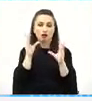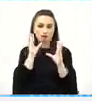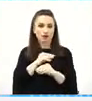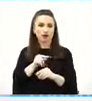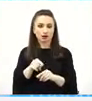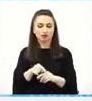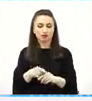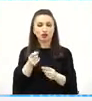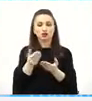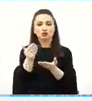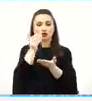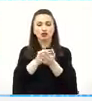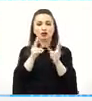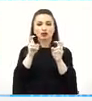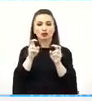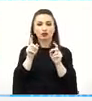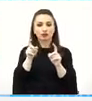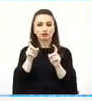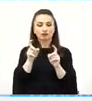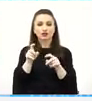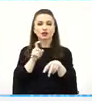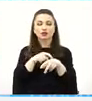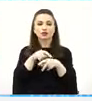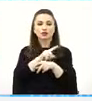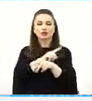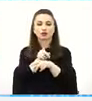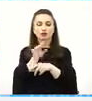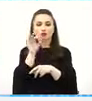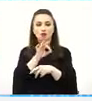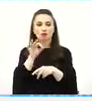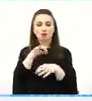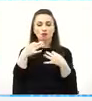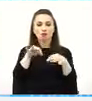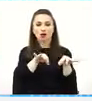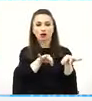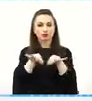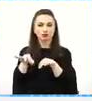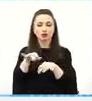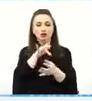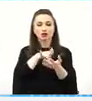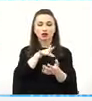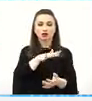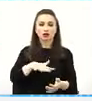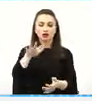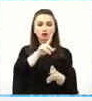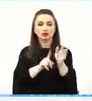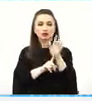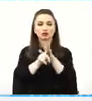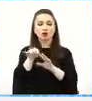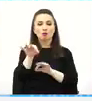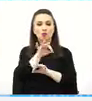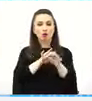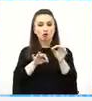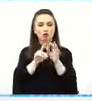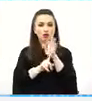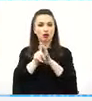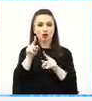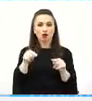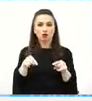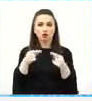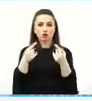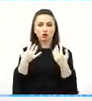ვახერხებთ. Შემდეგი თემა ეხება ზონალურ საათობრივ პარკირებას. Ჩვენ ქალაქის მასშტაბით დავიწყეთ ამ პროექტის